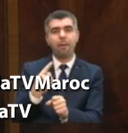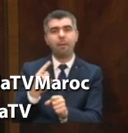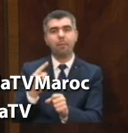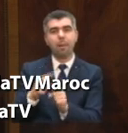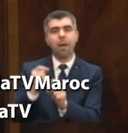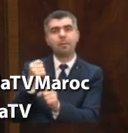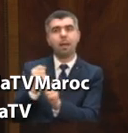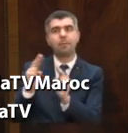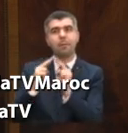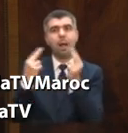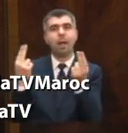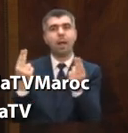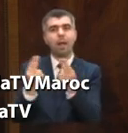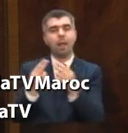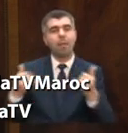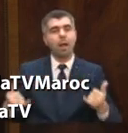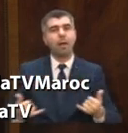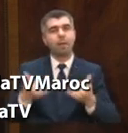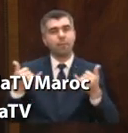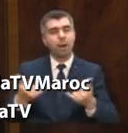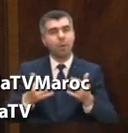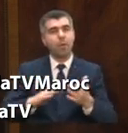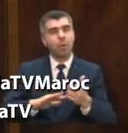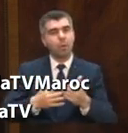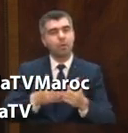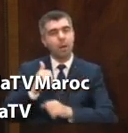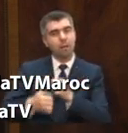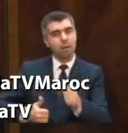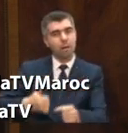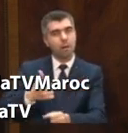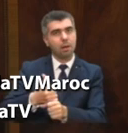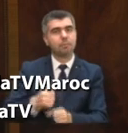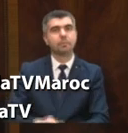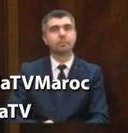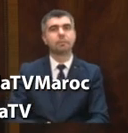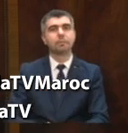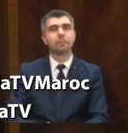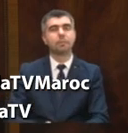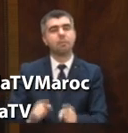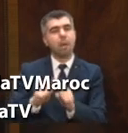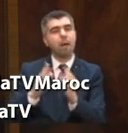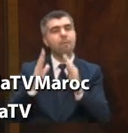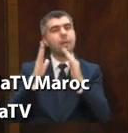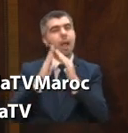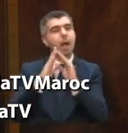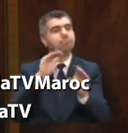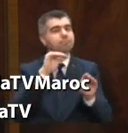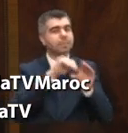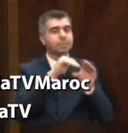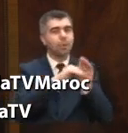الذي احتفلنا به أو خلدناه جميعا هذه السنة افتراضيا وفي